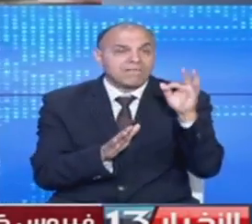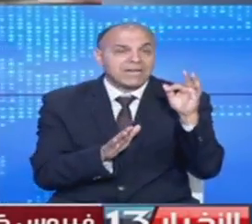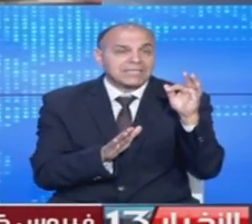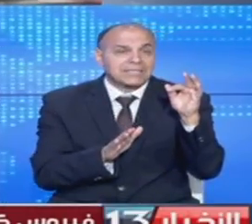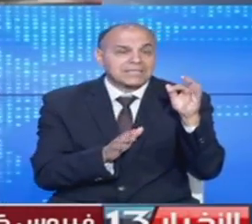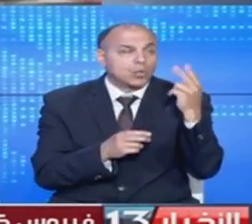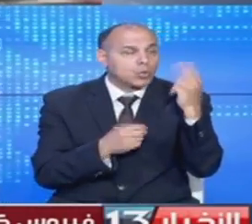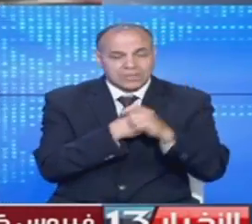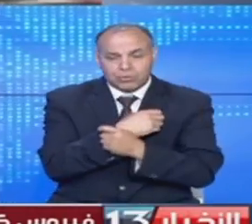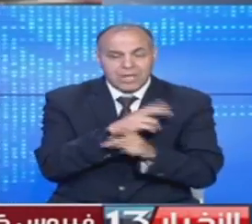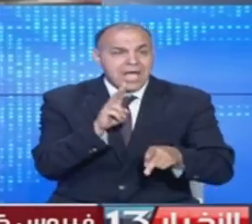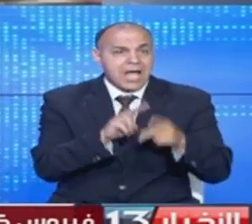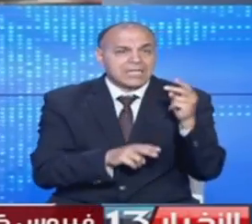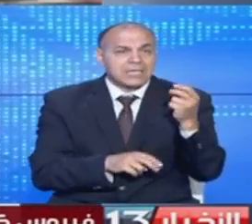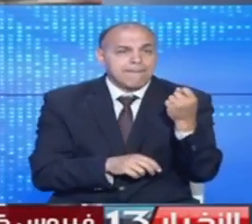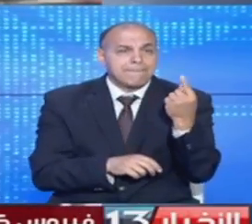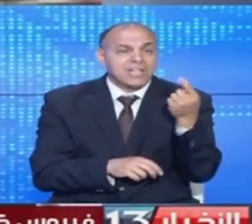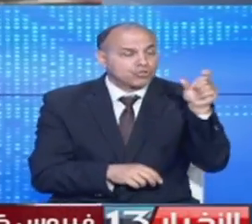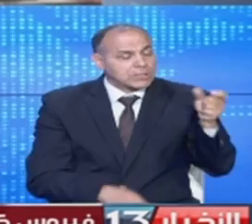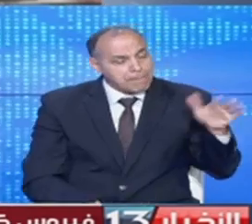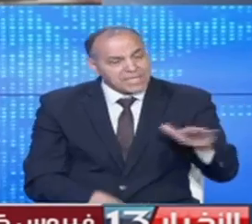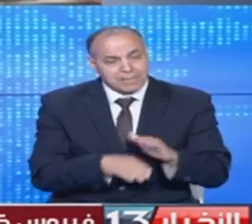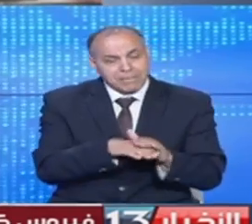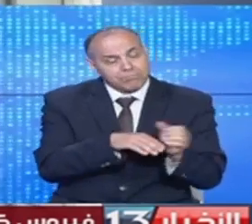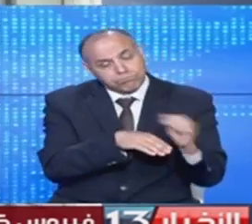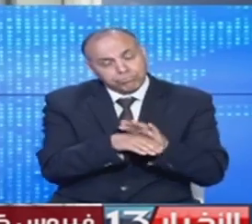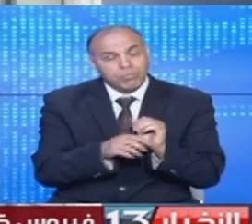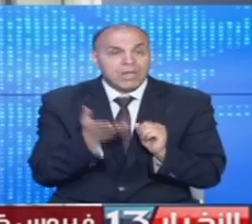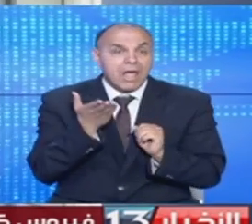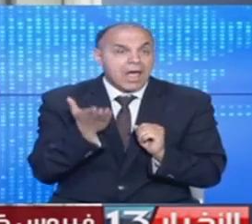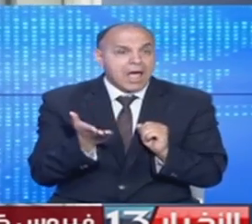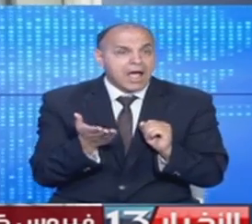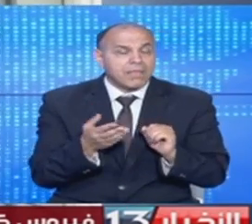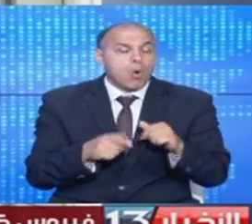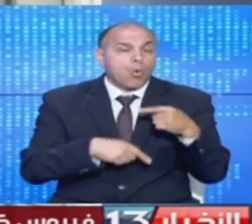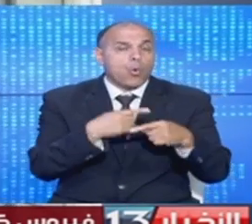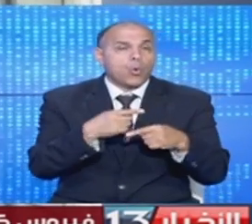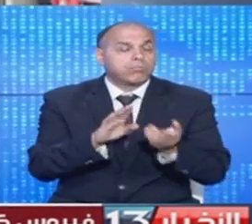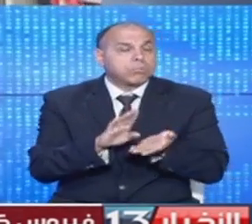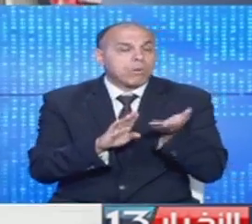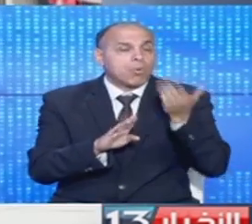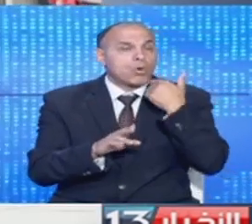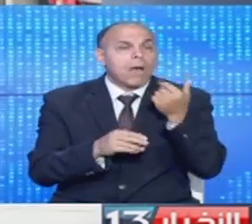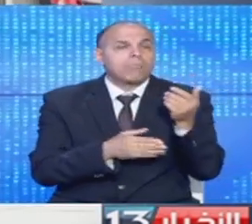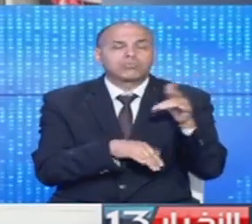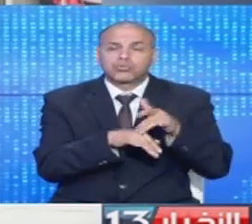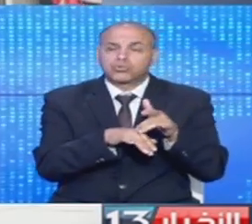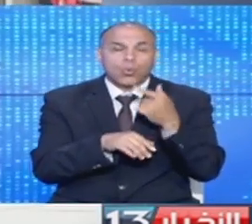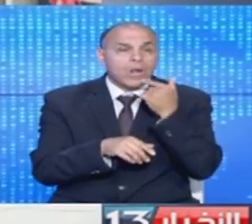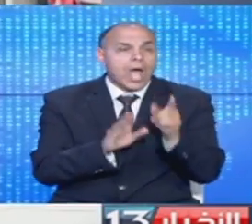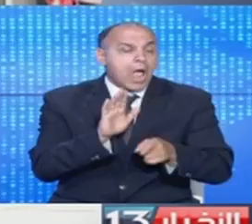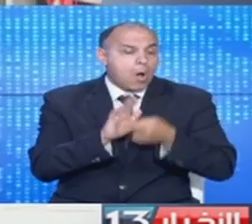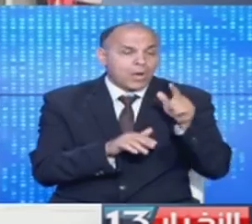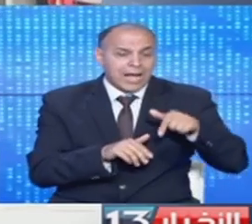منذ نحو أسبوعين أكثر من 100 وفاة بسبب الفيروس. ويتزامن هذا الارتفاع في عدد الإصابات مع